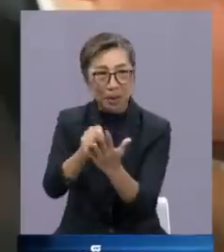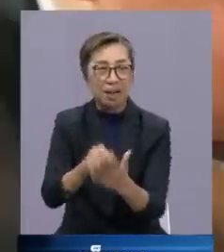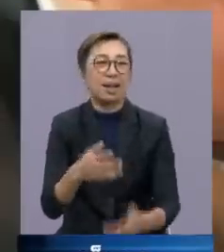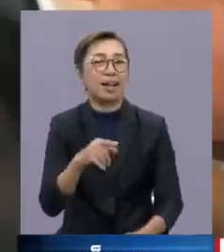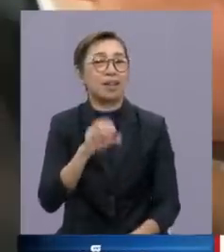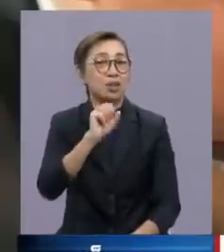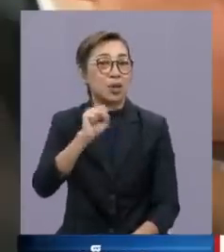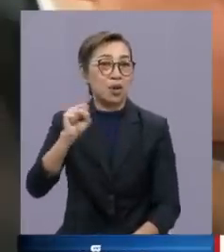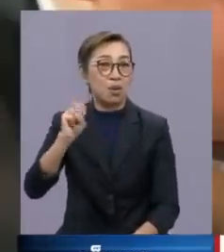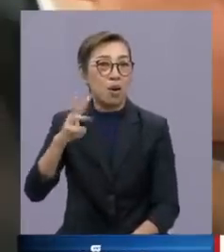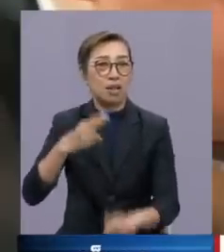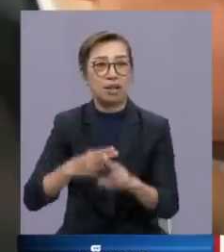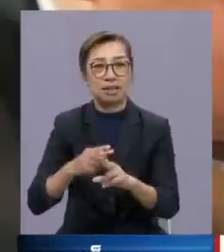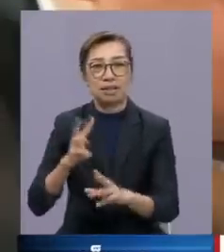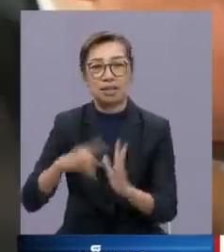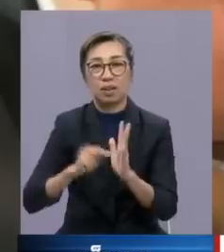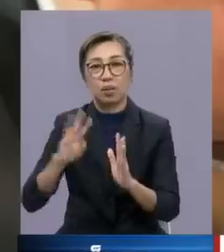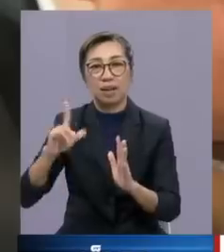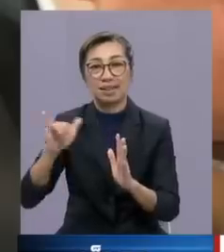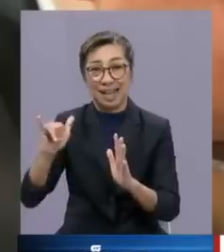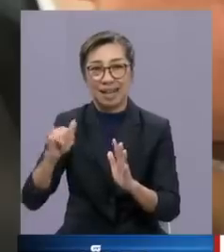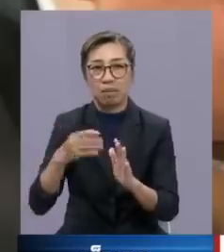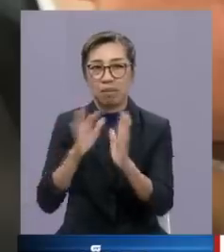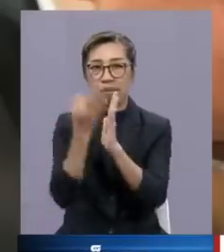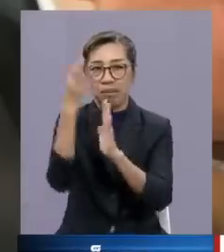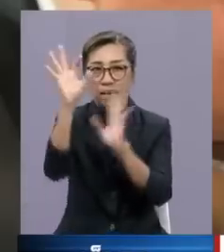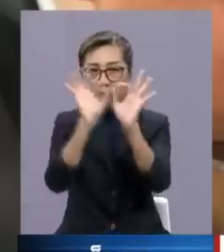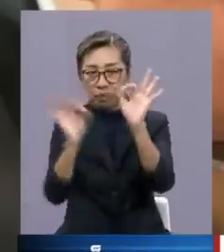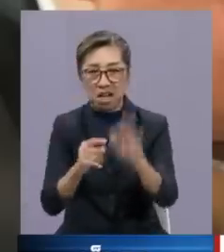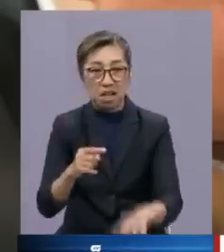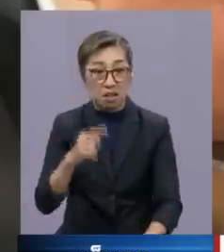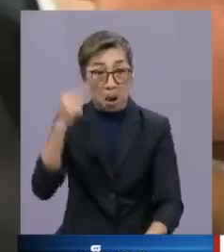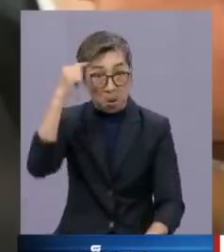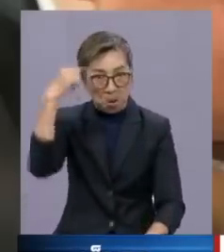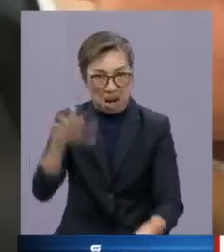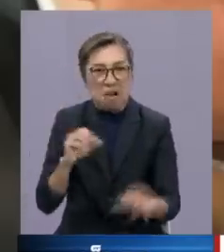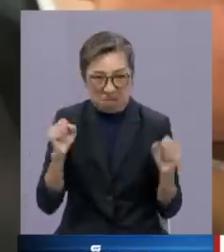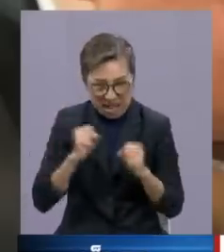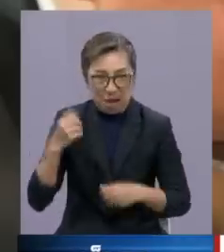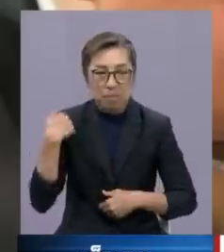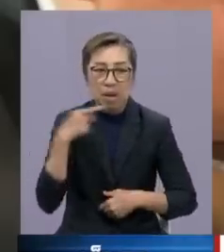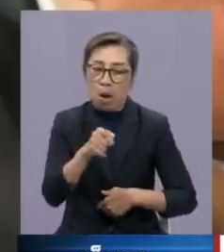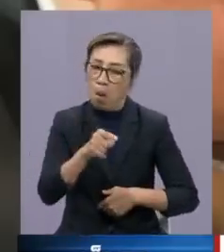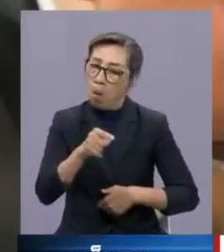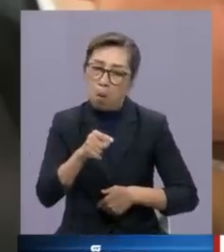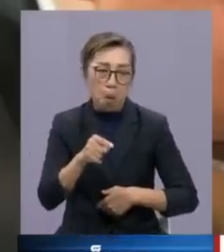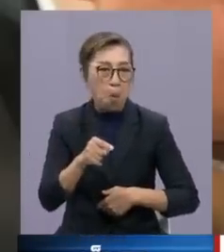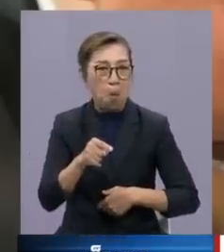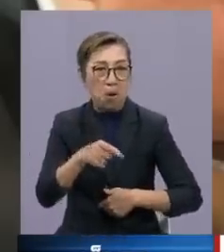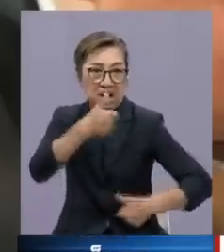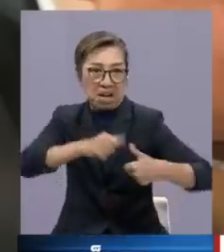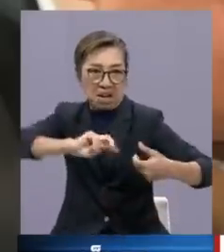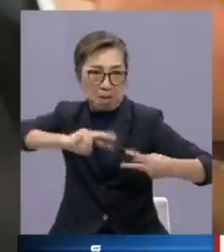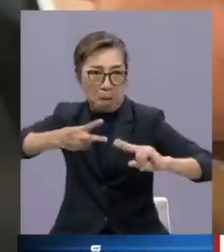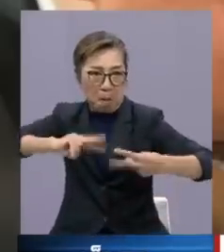สิริคุณผู้ชมลองตีความดูรู้แล้วจะหนาวเกมนี้มันหลายชั้นจริงๆพลิกไปพลิกมาล็อก